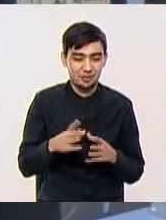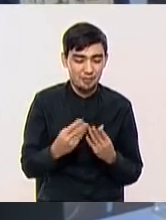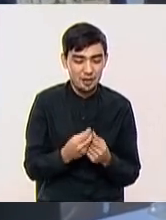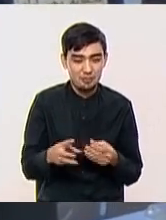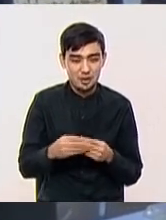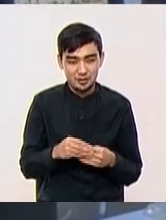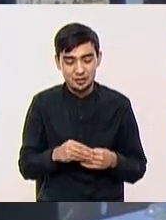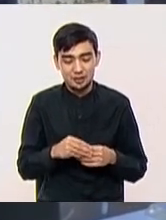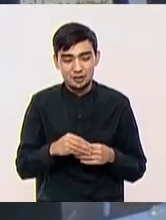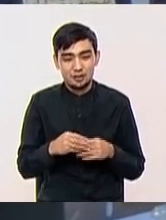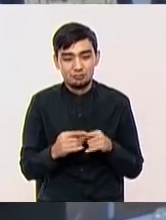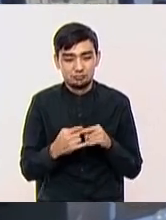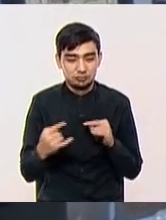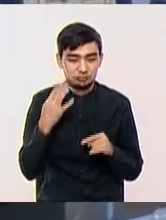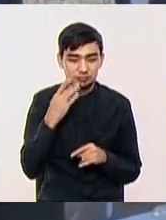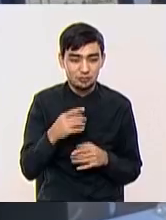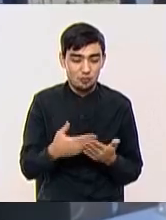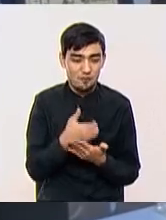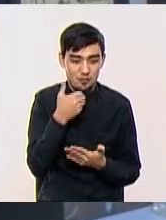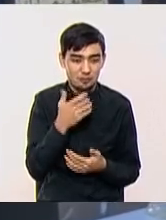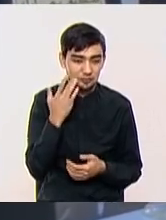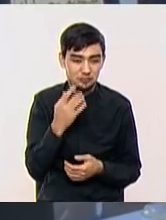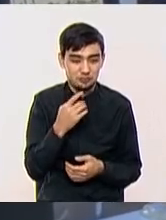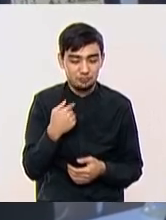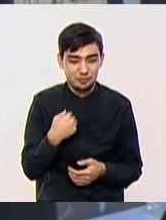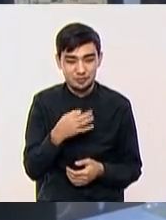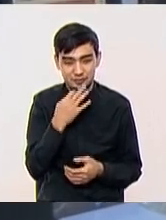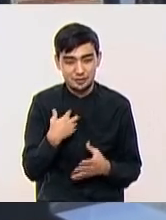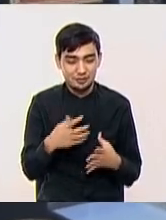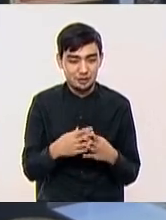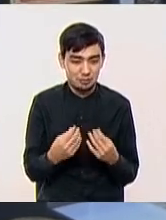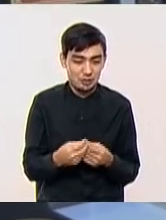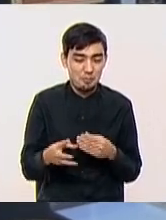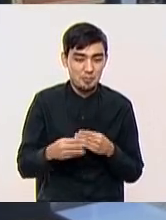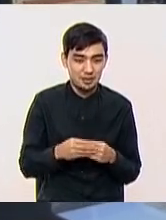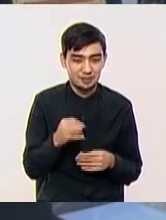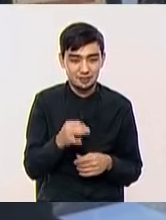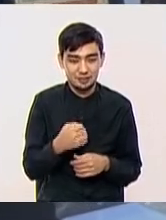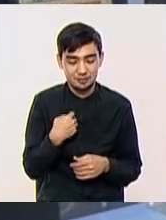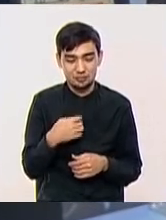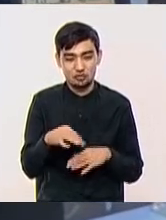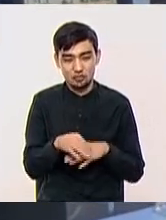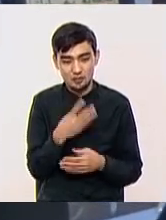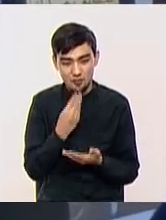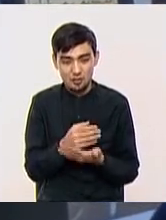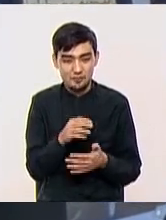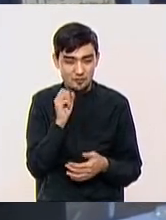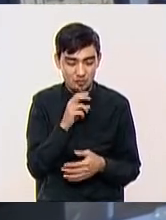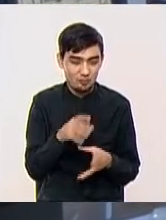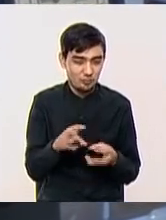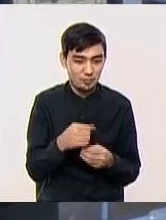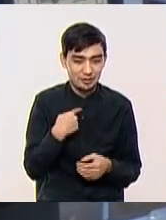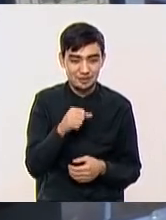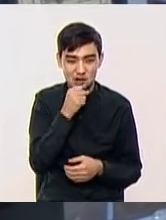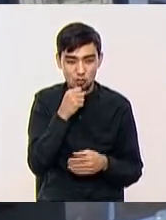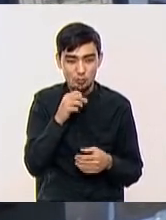да бар. Жаңа жыл бұл отбасының мейрамы ғой, сондықтан әрқашанда өзімнің отбасымда немерелерімнің қасында қарсы аламын. Өзім аяз ата болып